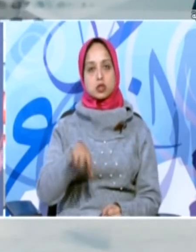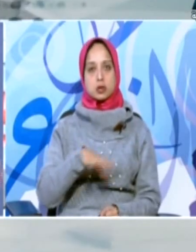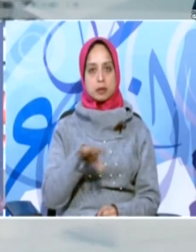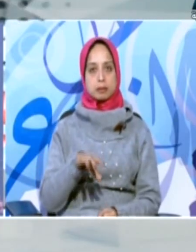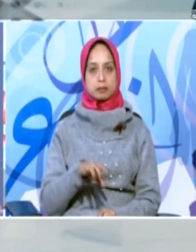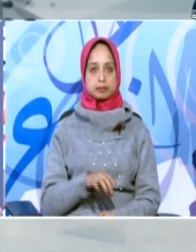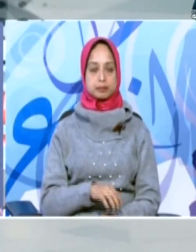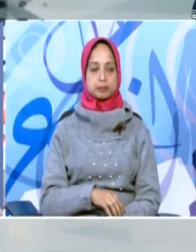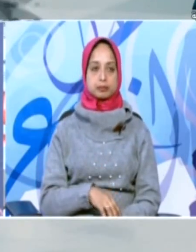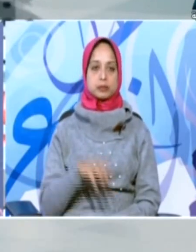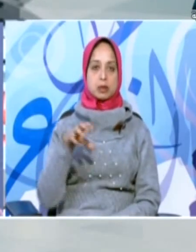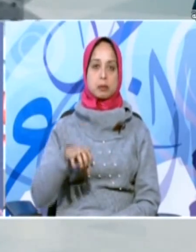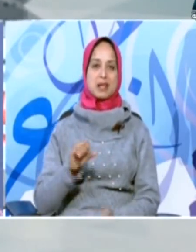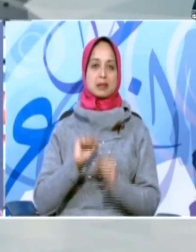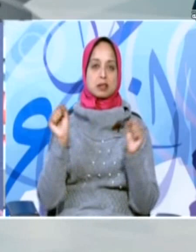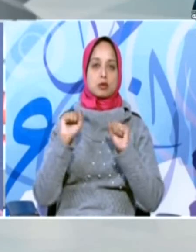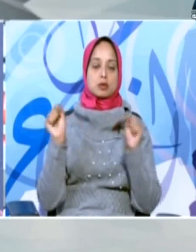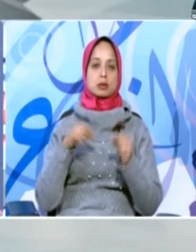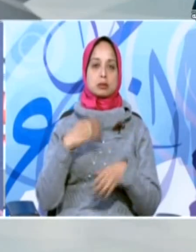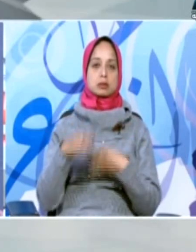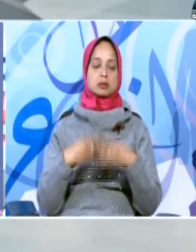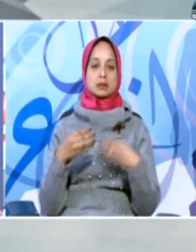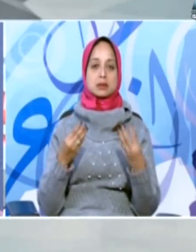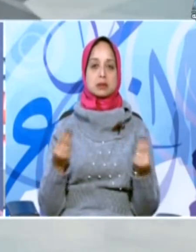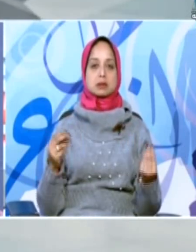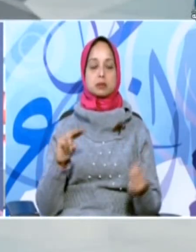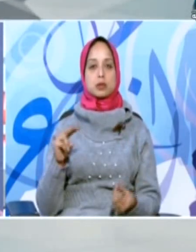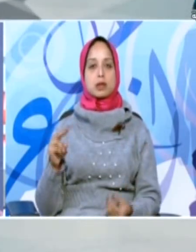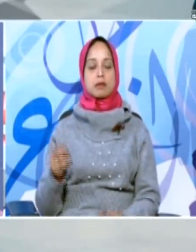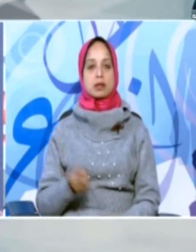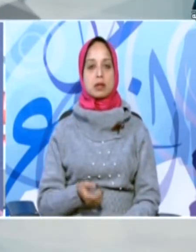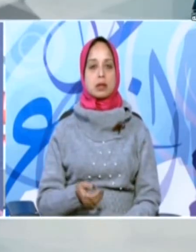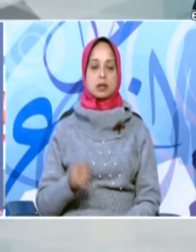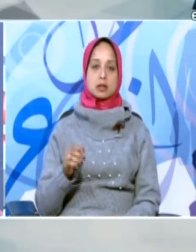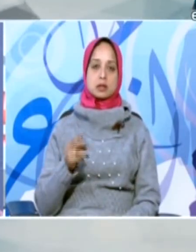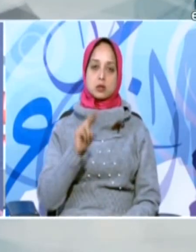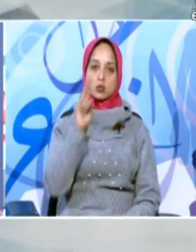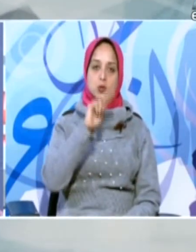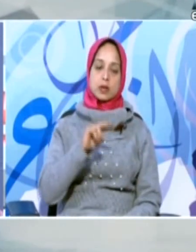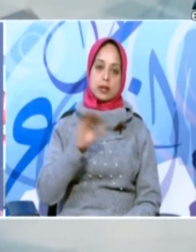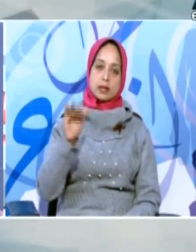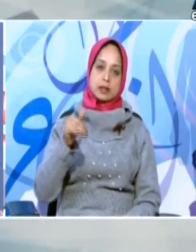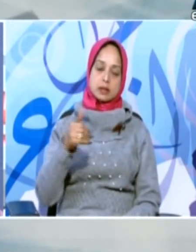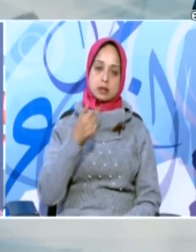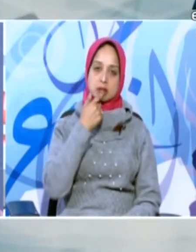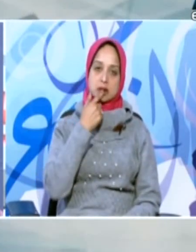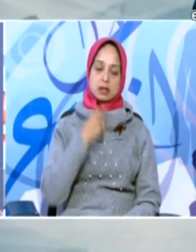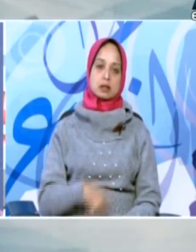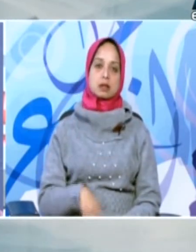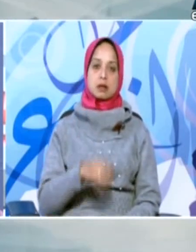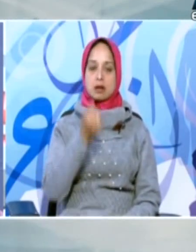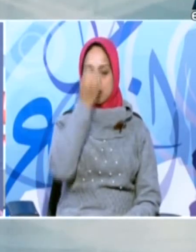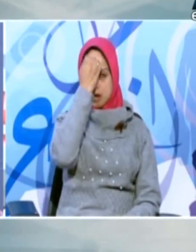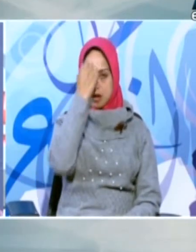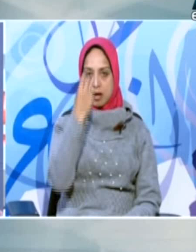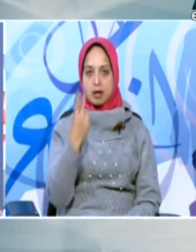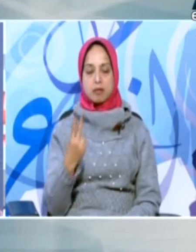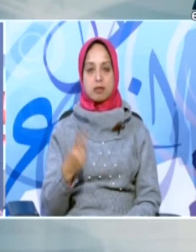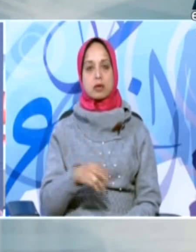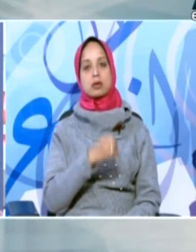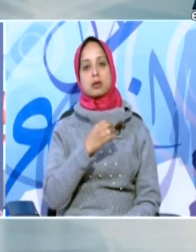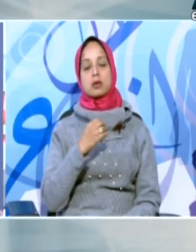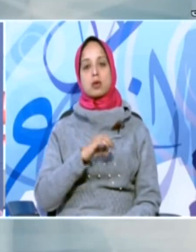إيه؟ طب ودي تيجي في الامتحان؟ لا مش تيجي، هي جت. هي جت في 2013 ووضح مظاهر